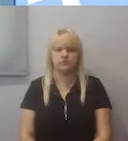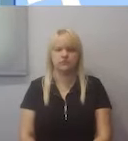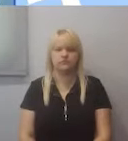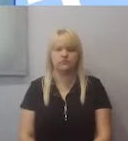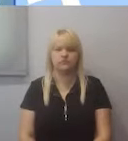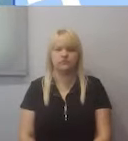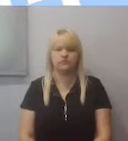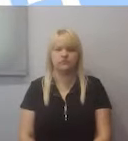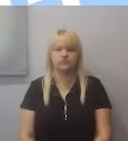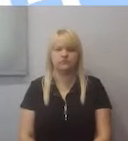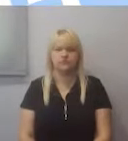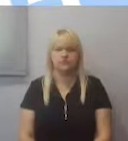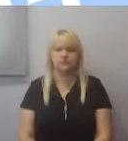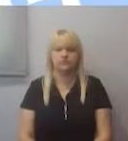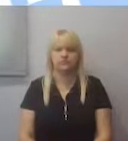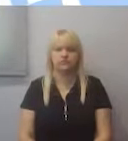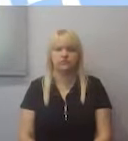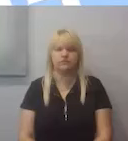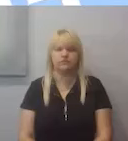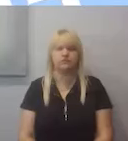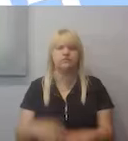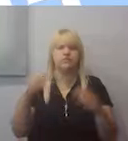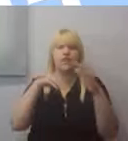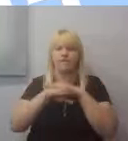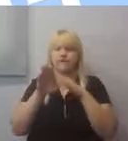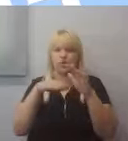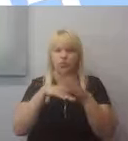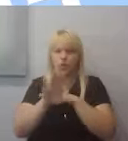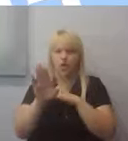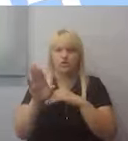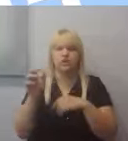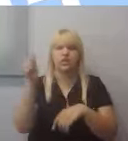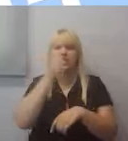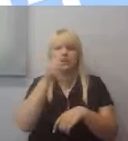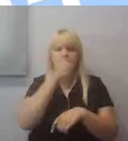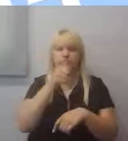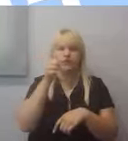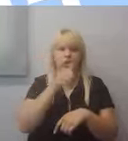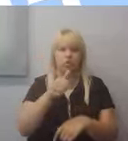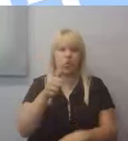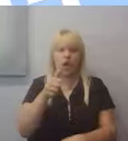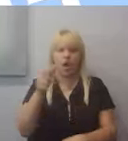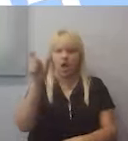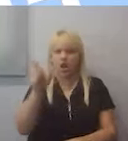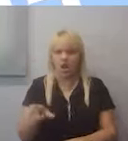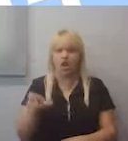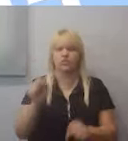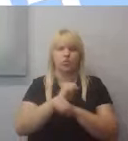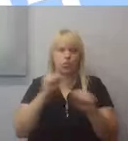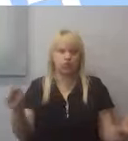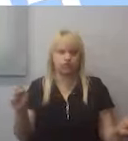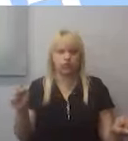mm jā evakuācija un individuālā drošība šajā gadījumā nu